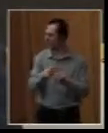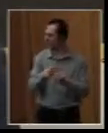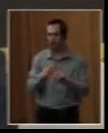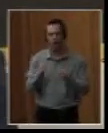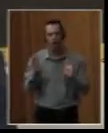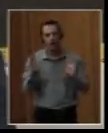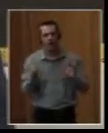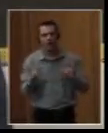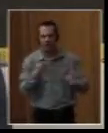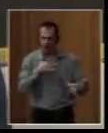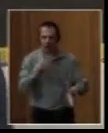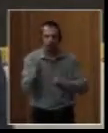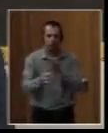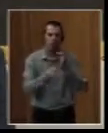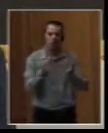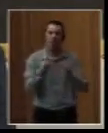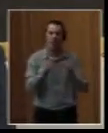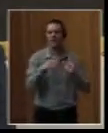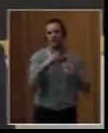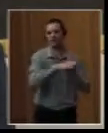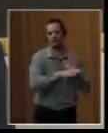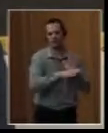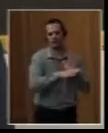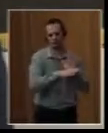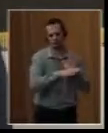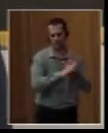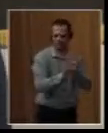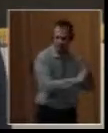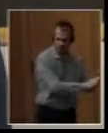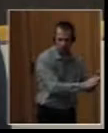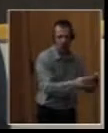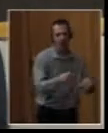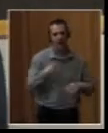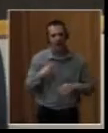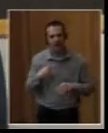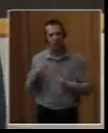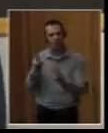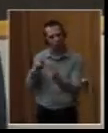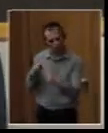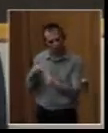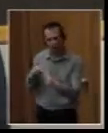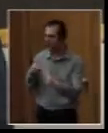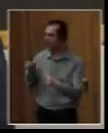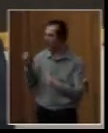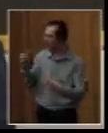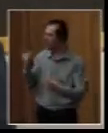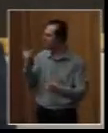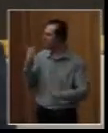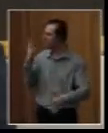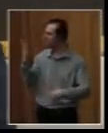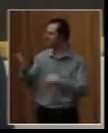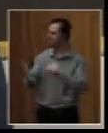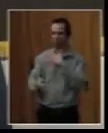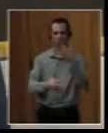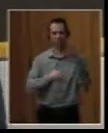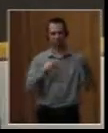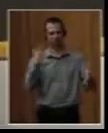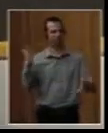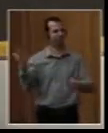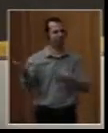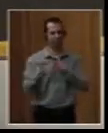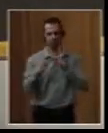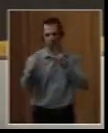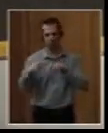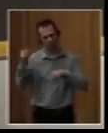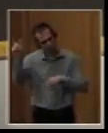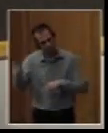πρωτοκόλλου αναφορά, ότι με τον Αντώνη γνωριστήκαμε ένα πολύ περιπετειώδη τρόπο, έτσι δεν είναι, Αντώνη μου? Αλλά όταν το γνωρίσαμε, ο